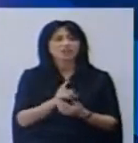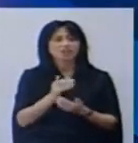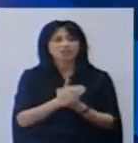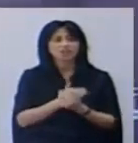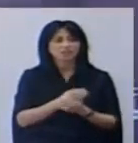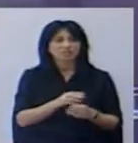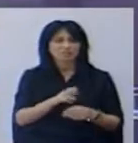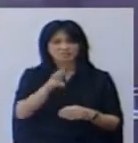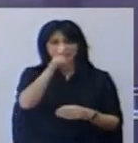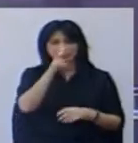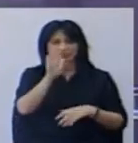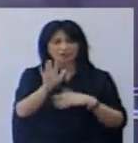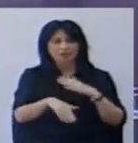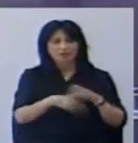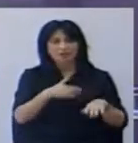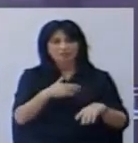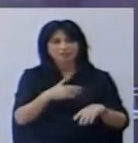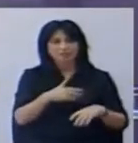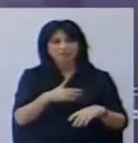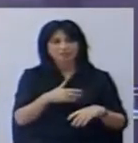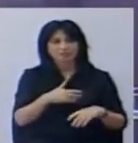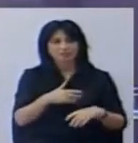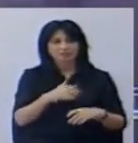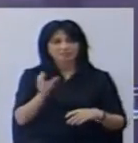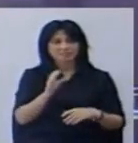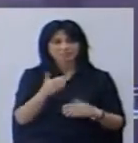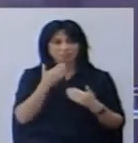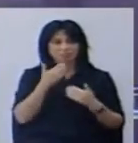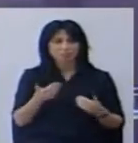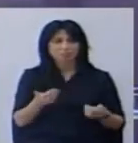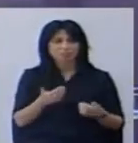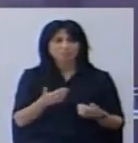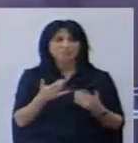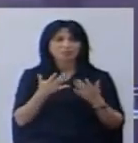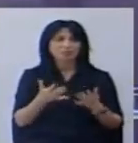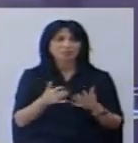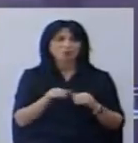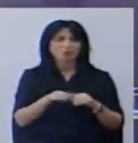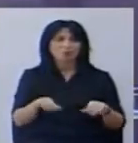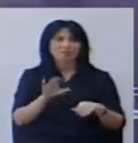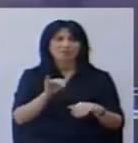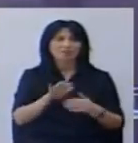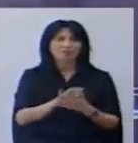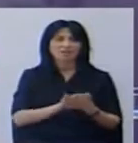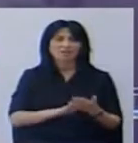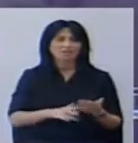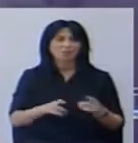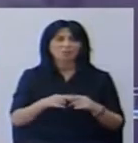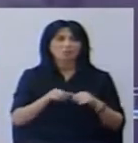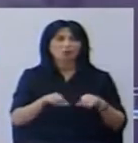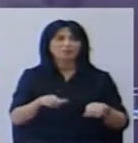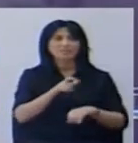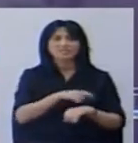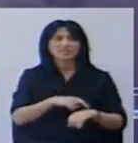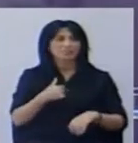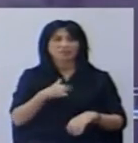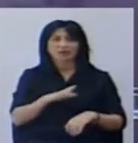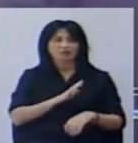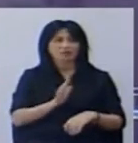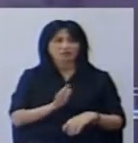შედეგი ის არის რომ სამი თვე გავიდა ეხლა ამ სექტემბრის ბოლოს და ითხოვა კომისიამ ვადის გაგრძელება. მე იმ კომისიის წევრი არ